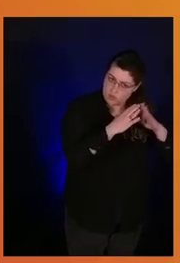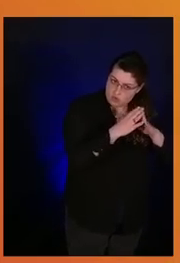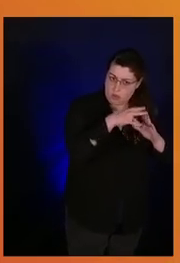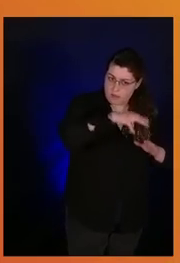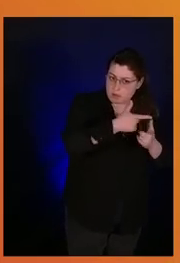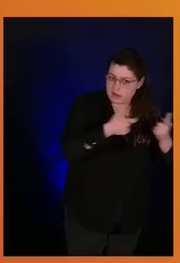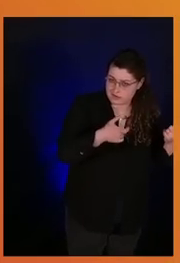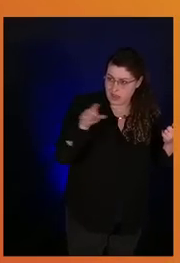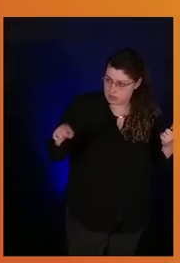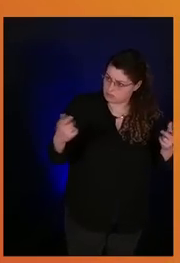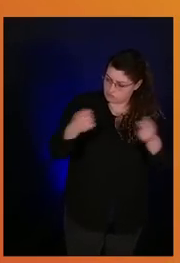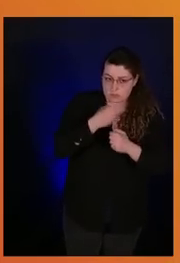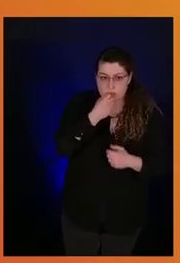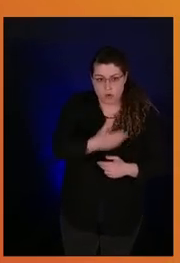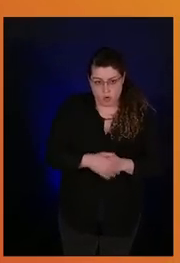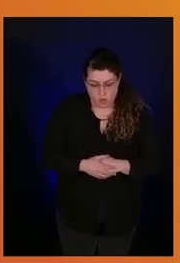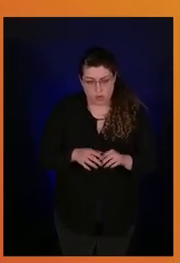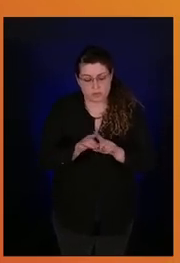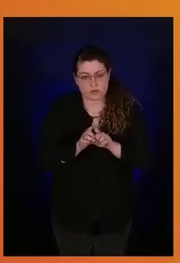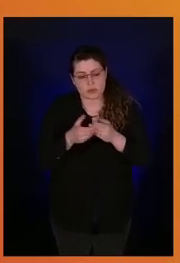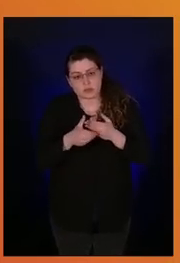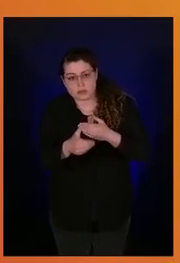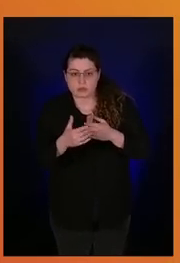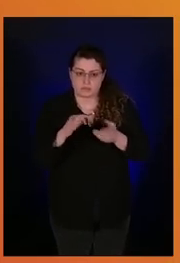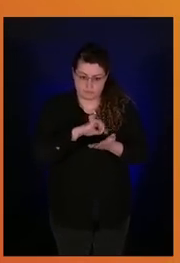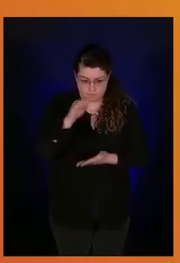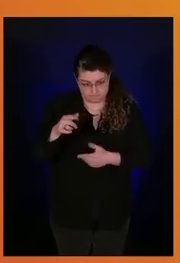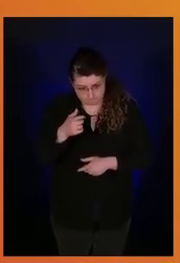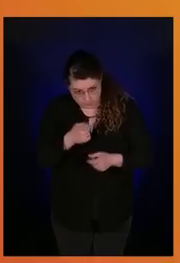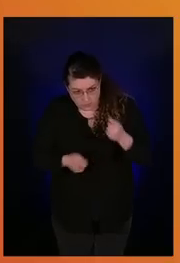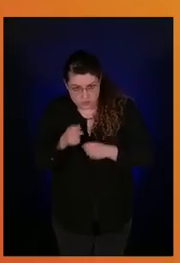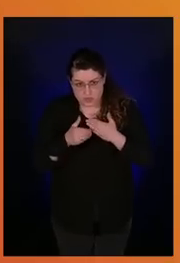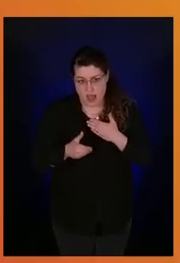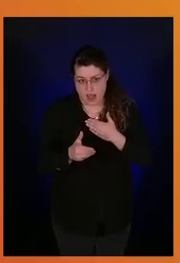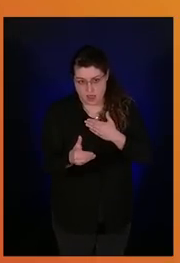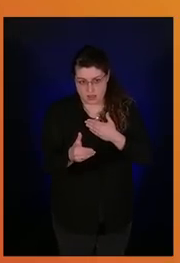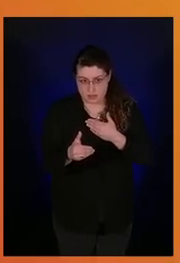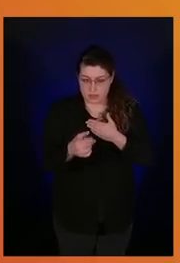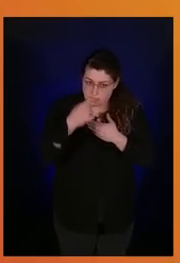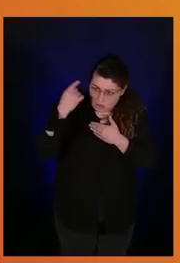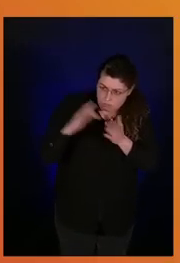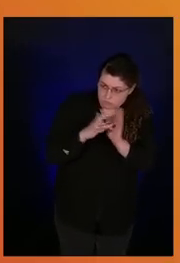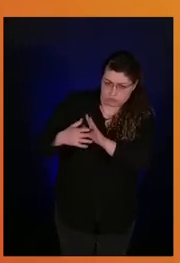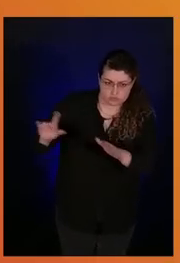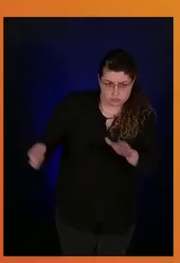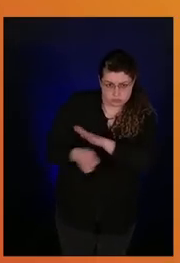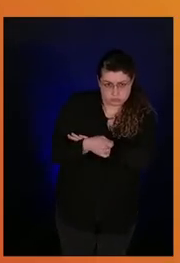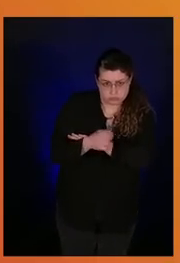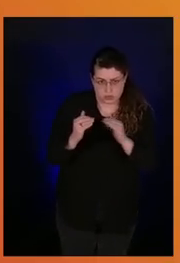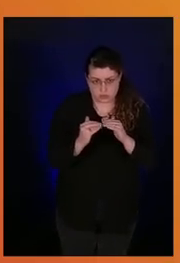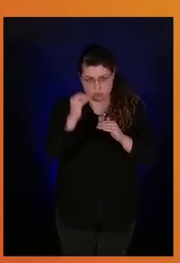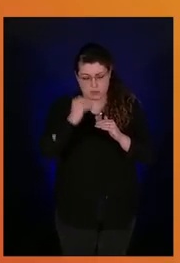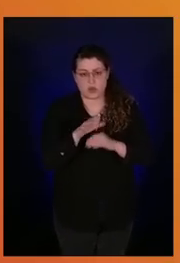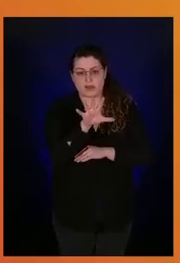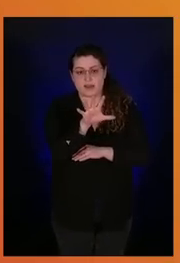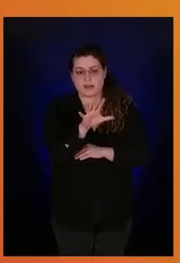Chaque année, un état prévisionnel des investissements confédéraux a été présenté pour tout investissement ou travaux d'un montant supérieur à 5 000